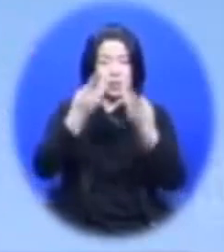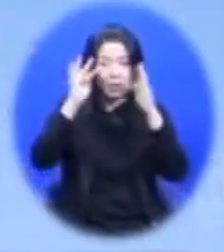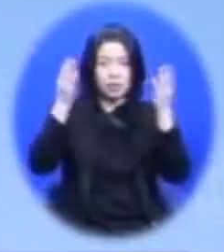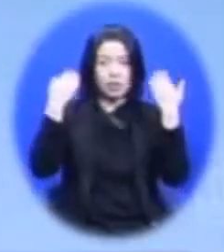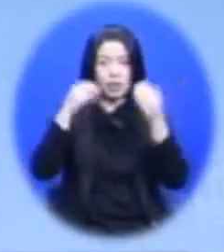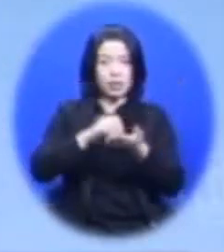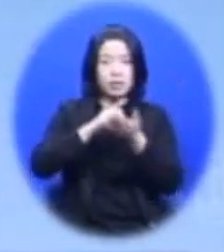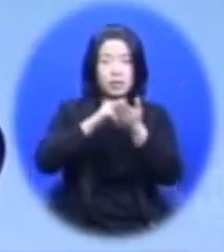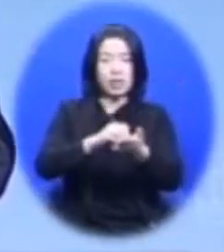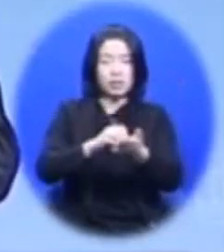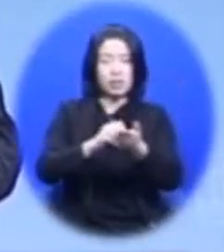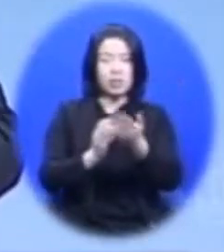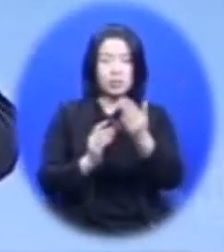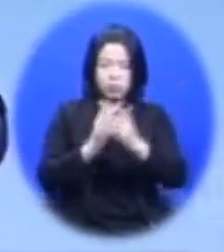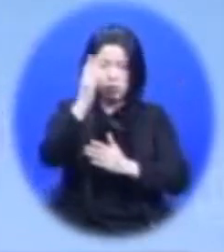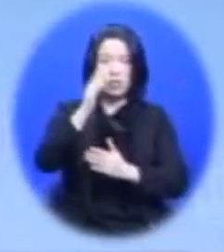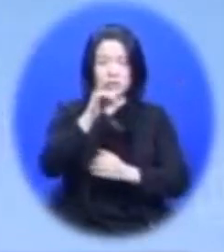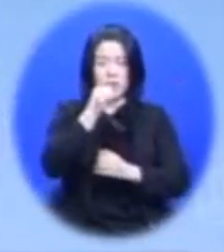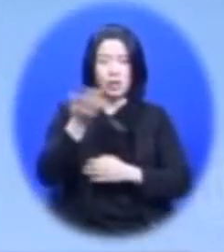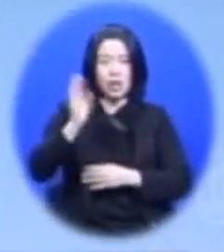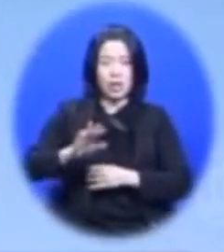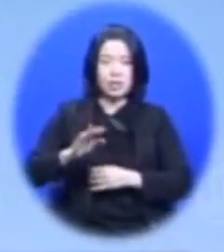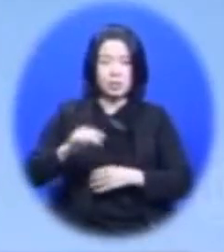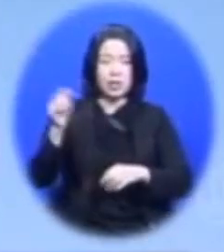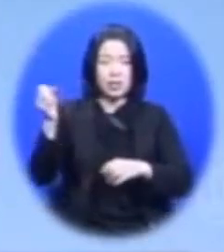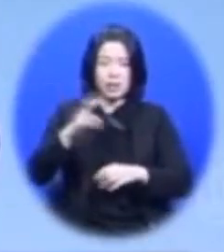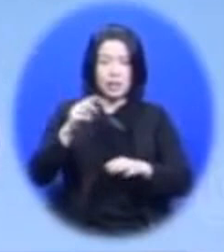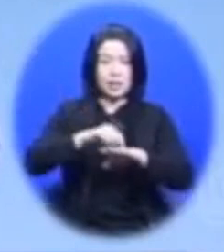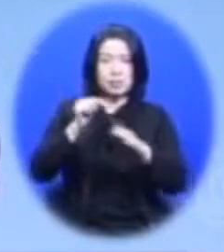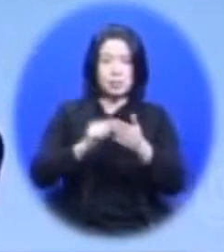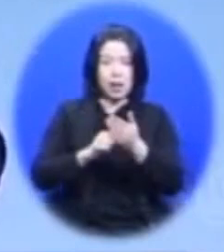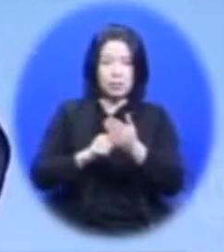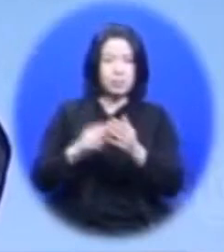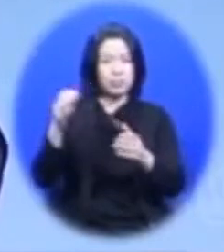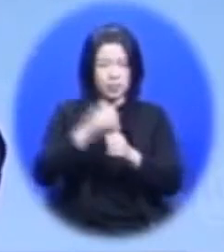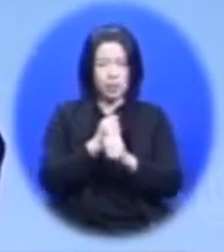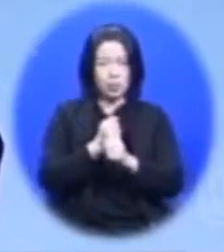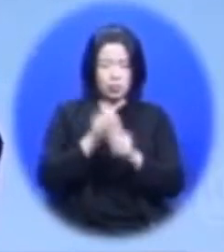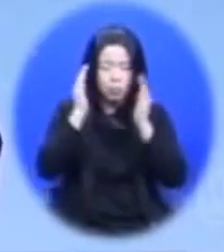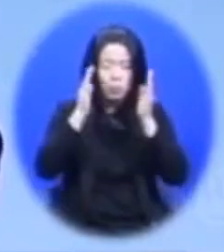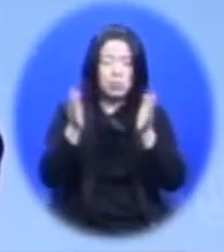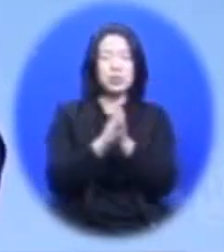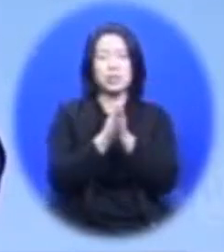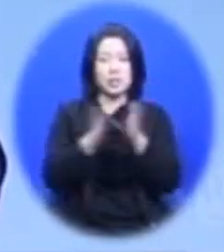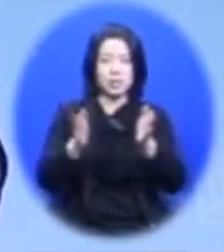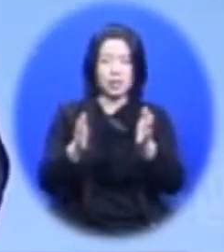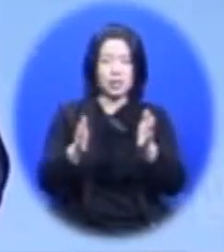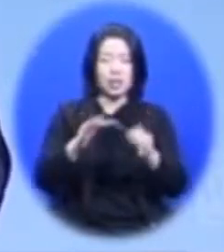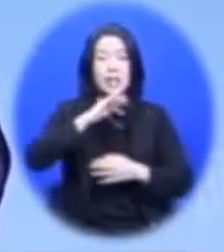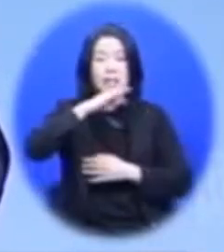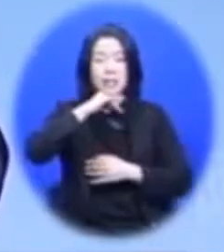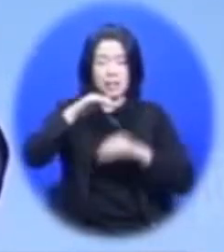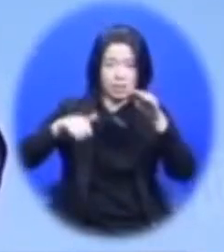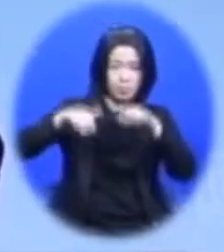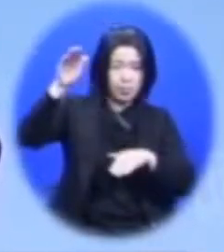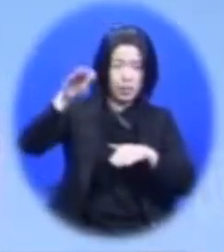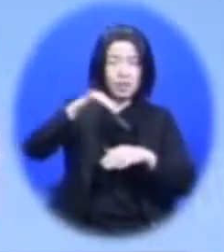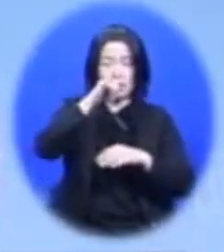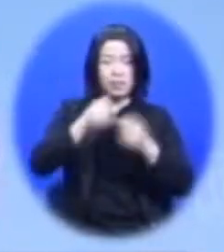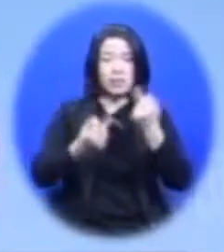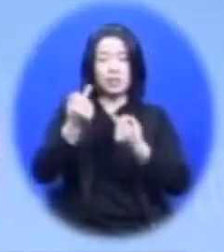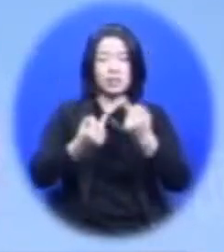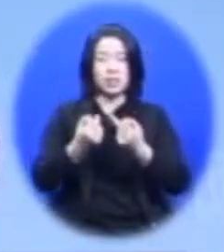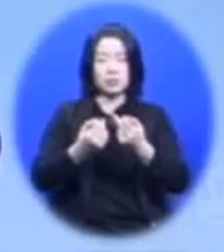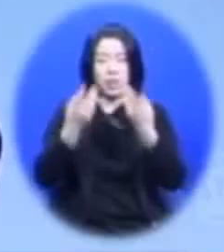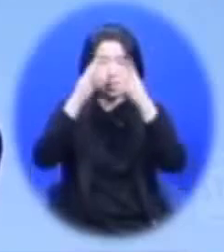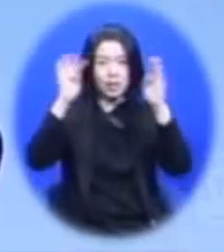때가 지났어요. 그러나 다시 마음을 잡고 공부를 시작했어요. 나이가 차이가 있는 형제지만